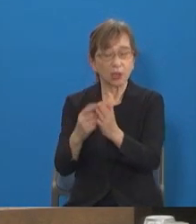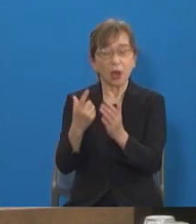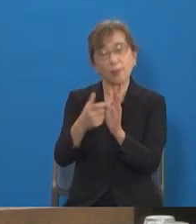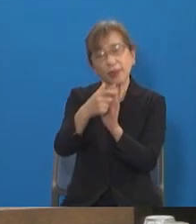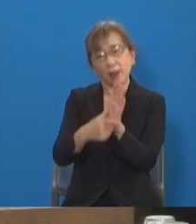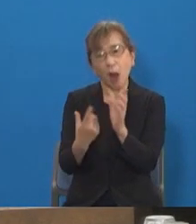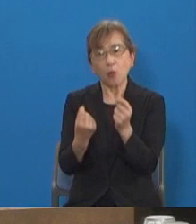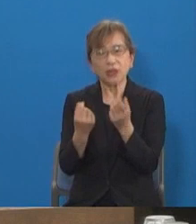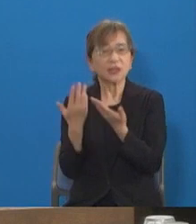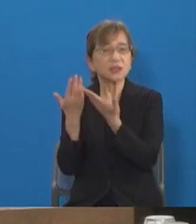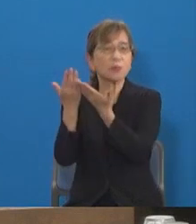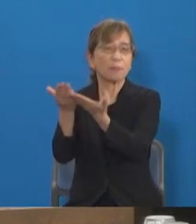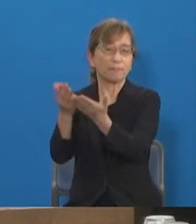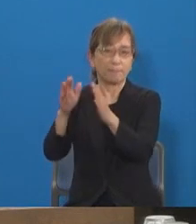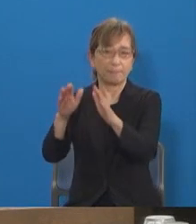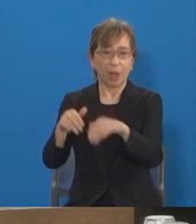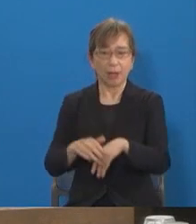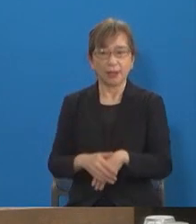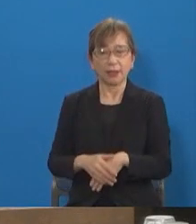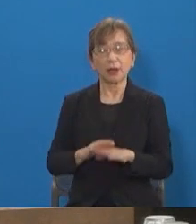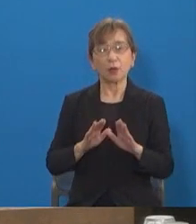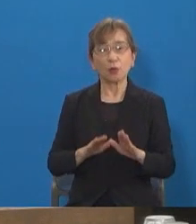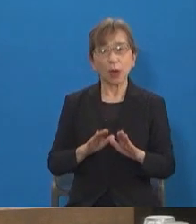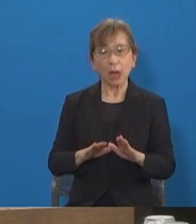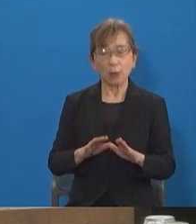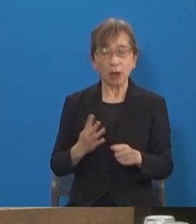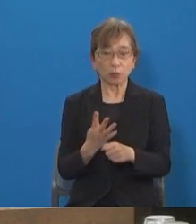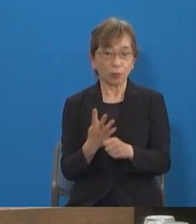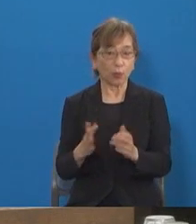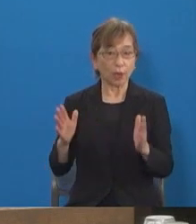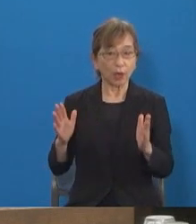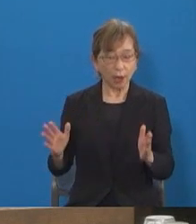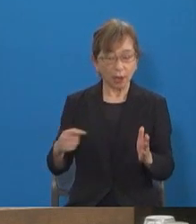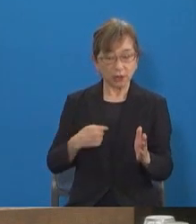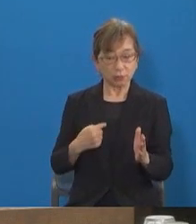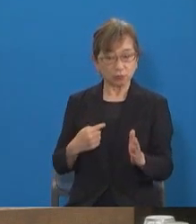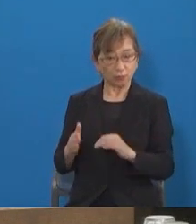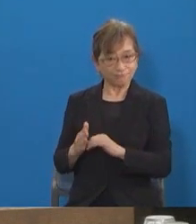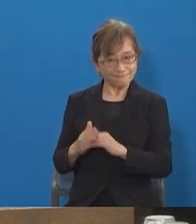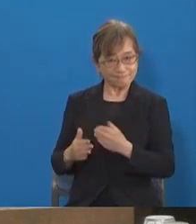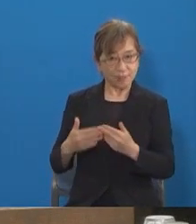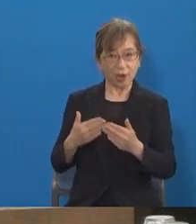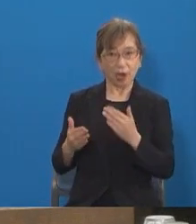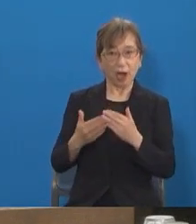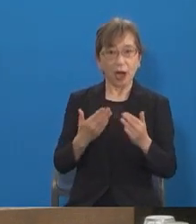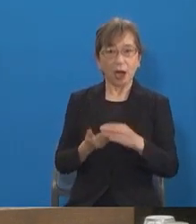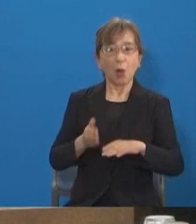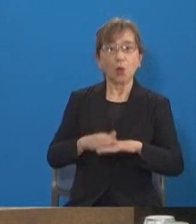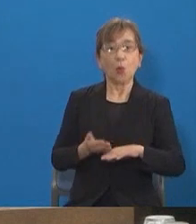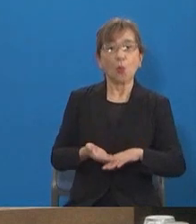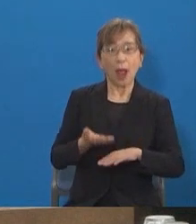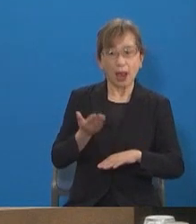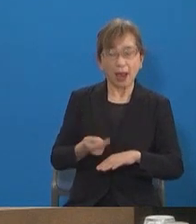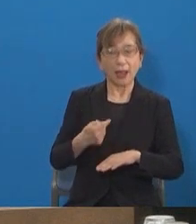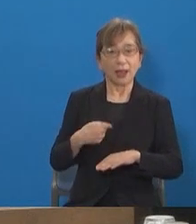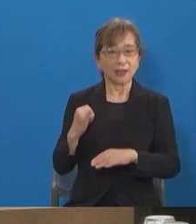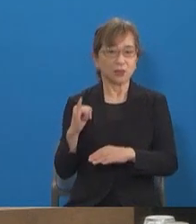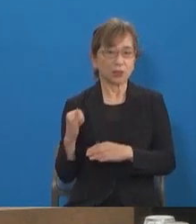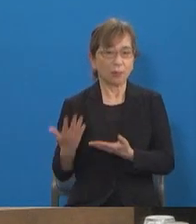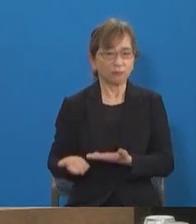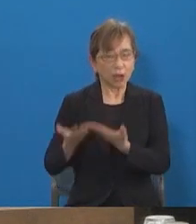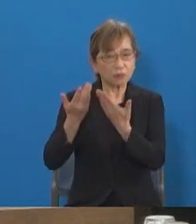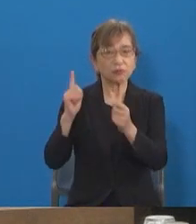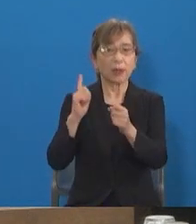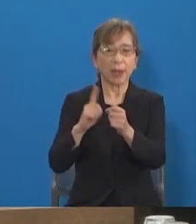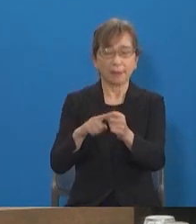ーマで質問しました。今回はこの4年間の経験を踏まえ、女性の負担を軽減するとともに、